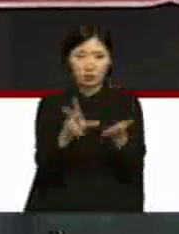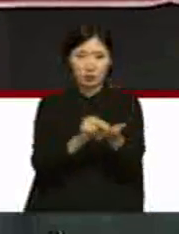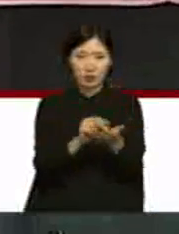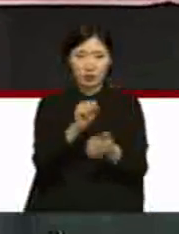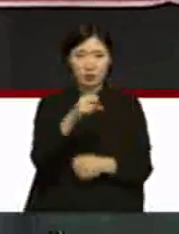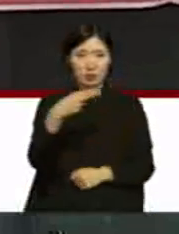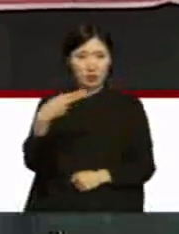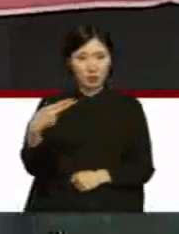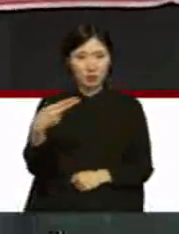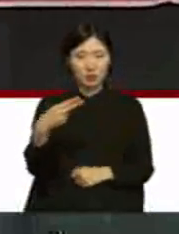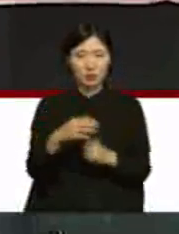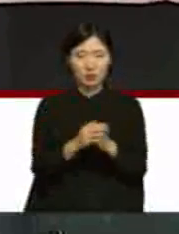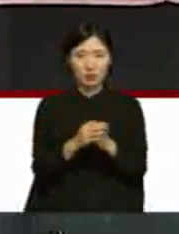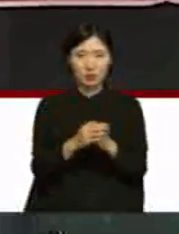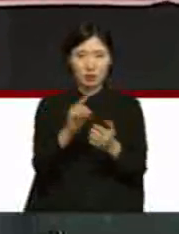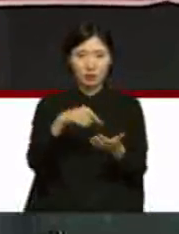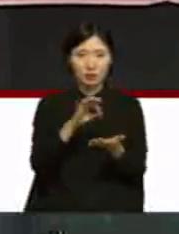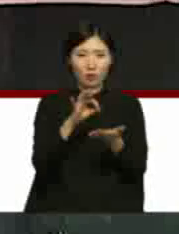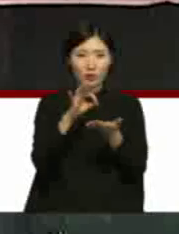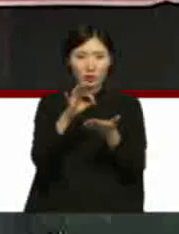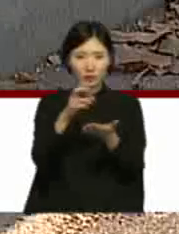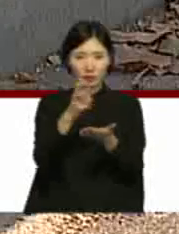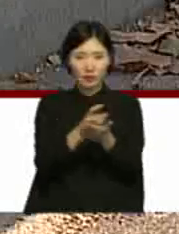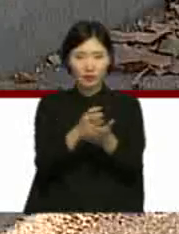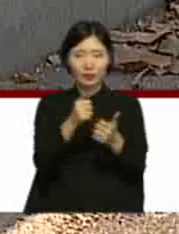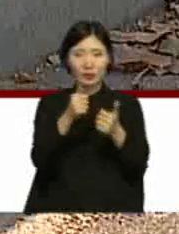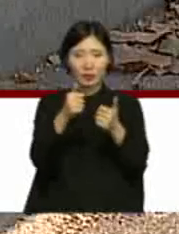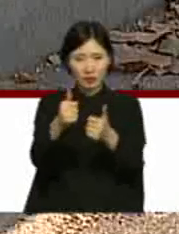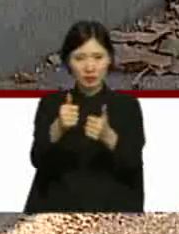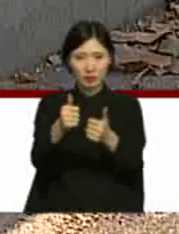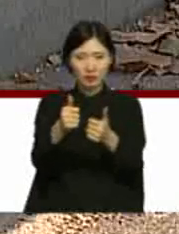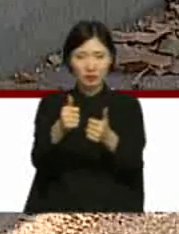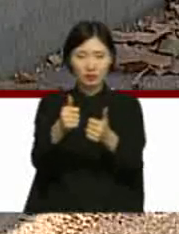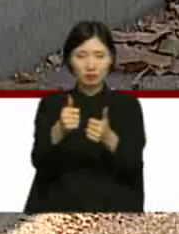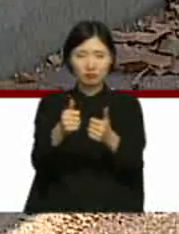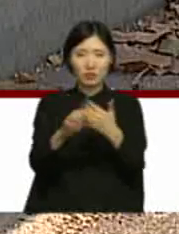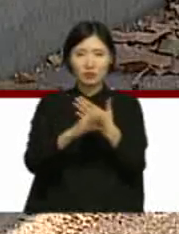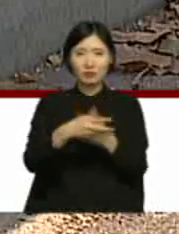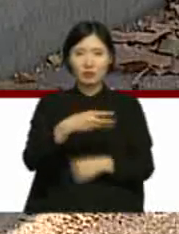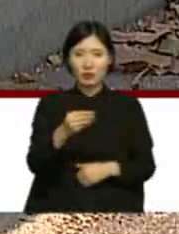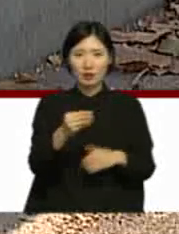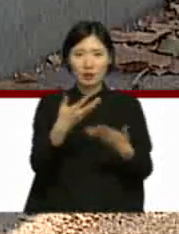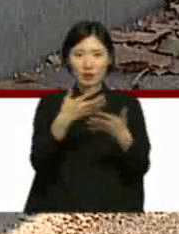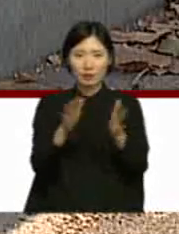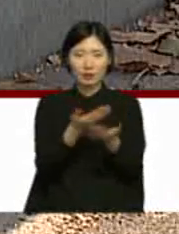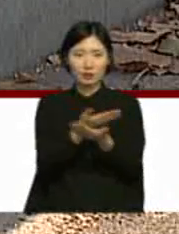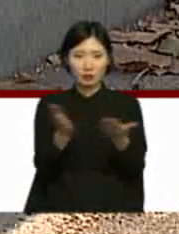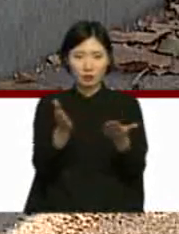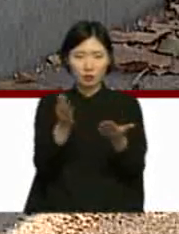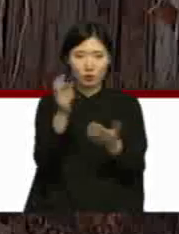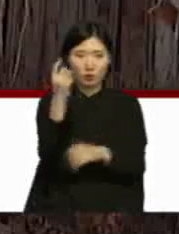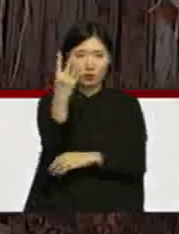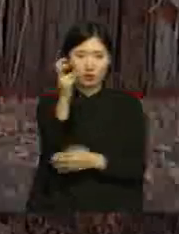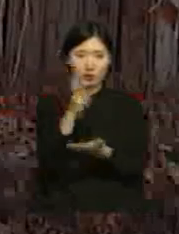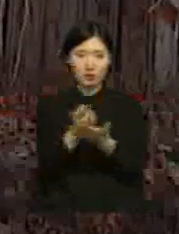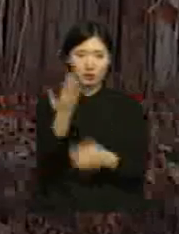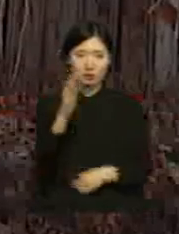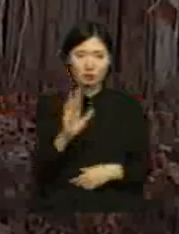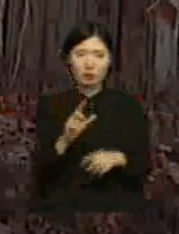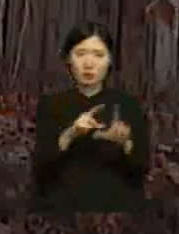SH n 토지 보상법에 따른 이주 대책으로 임대 아파트 공급을 원칙으로 내세우고 있지만 일부